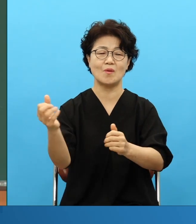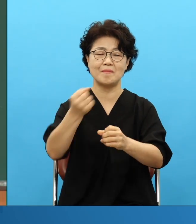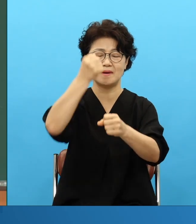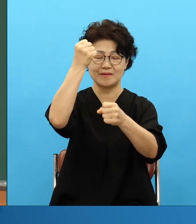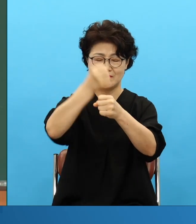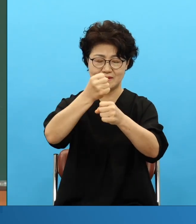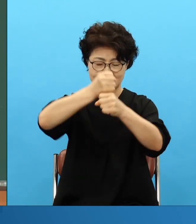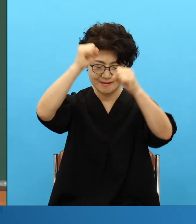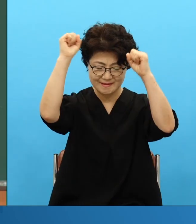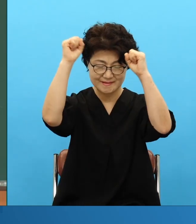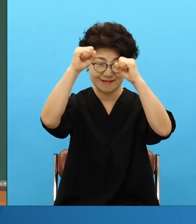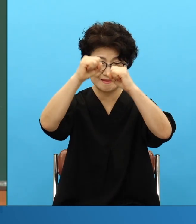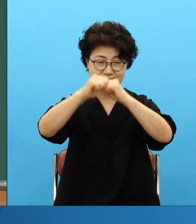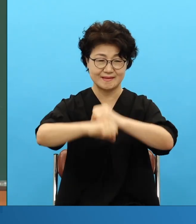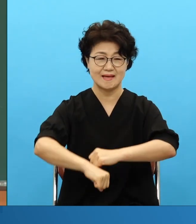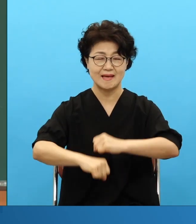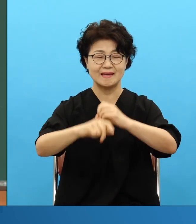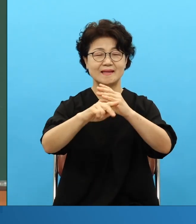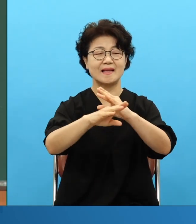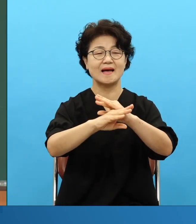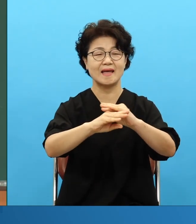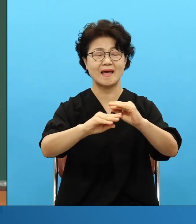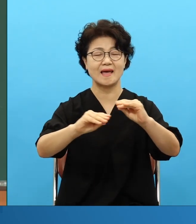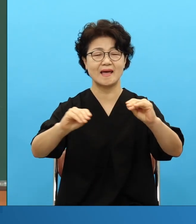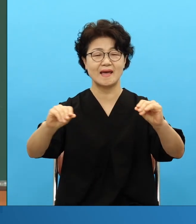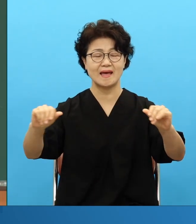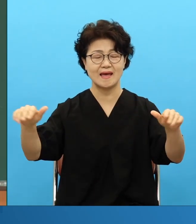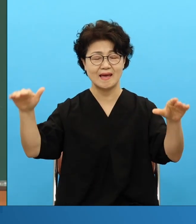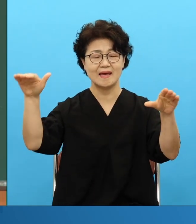우상으로 무너진 이 땅의